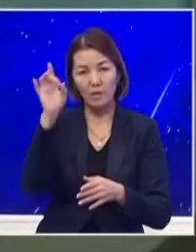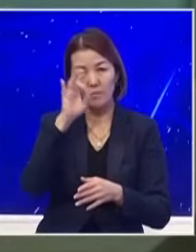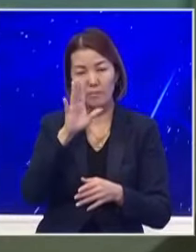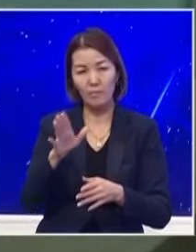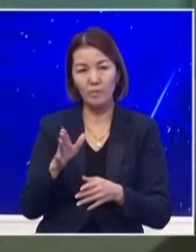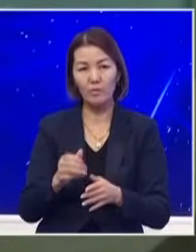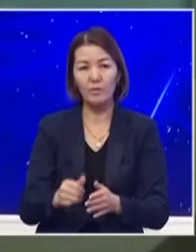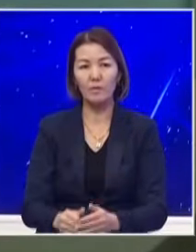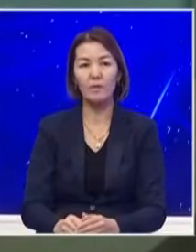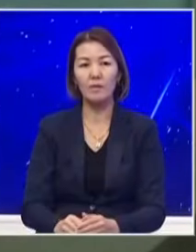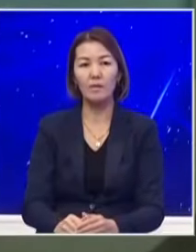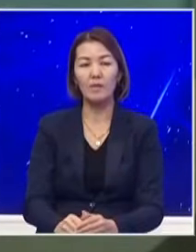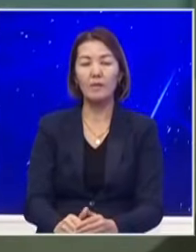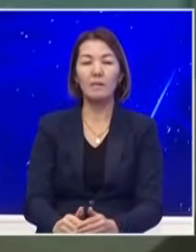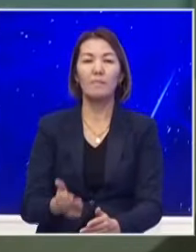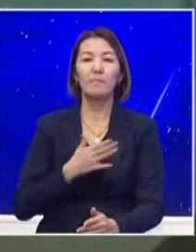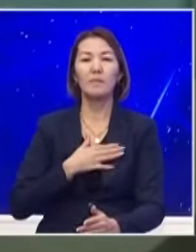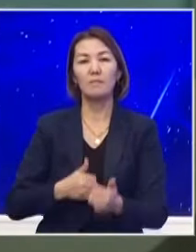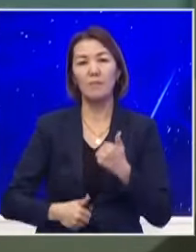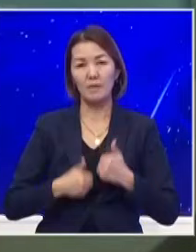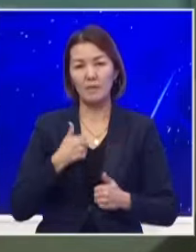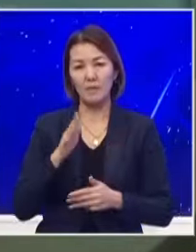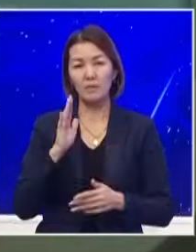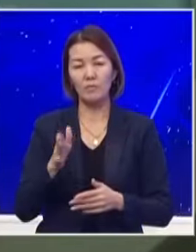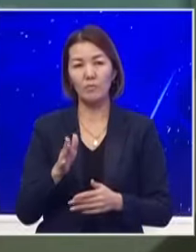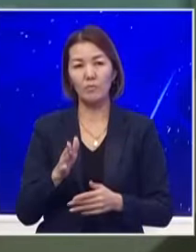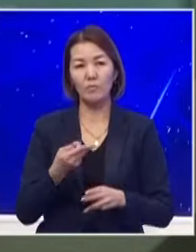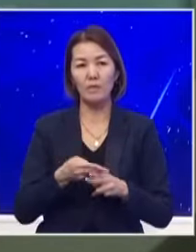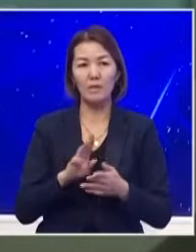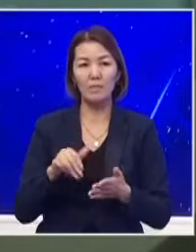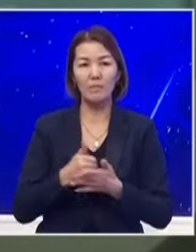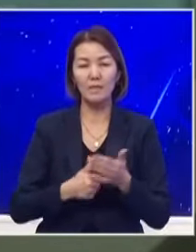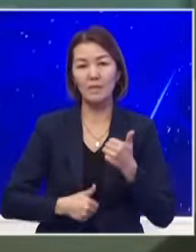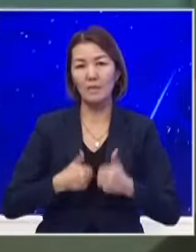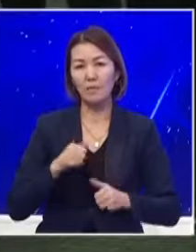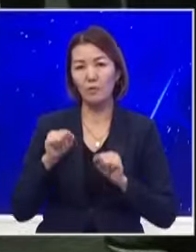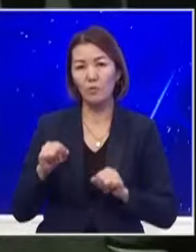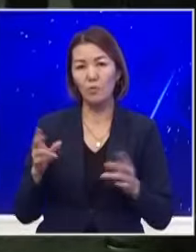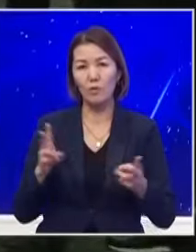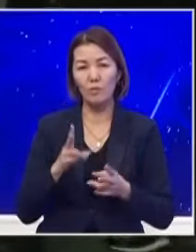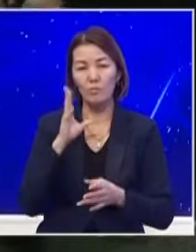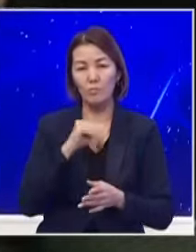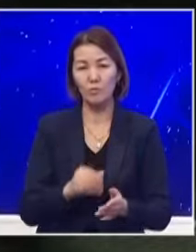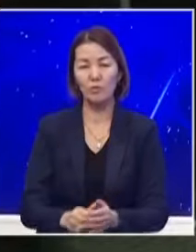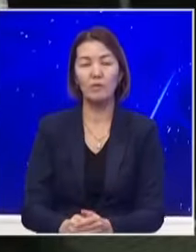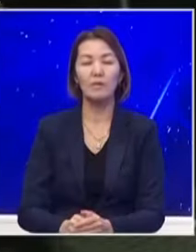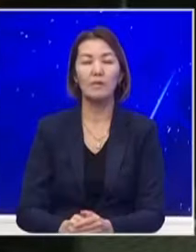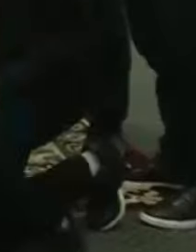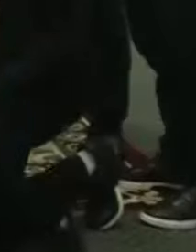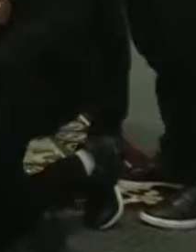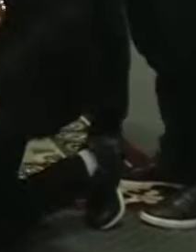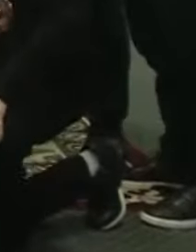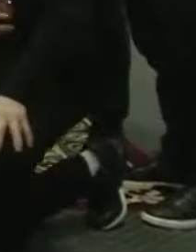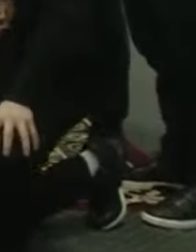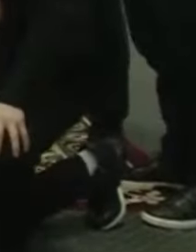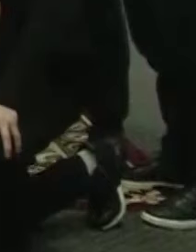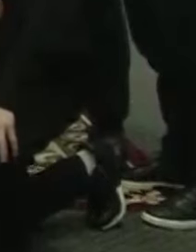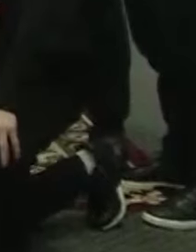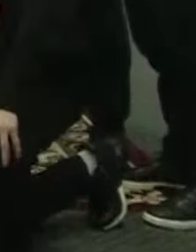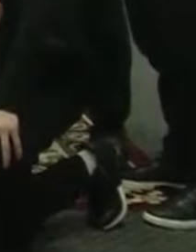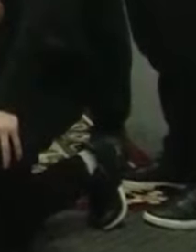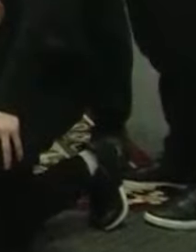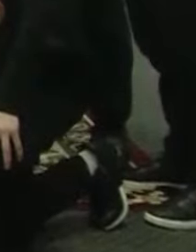турнирді өтуі біз үшін мақтаныш деп ойлаймын. Ең бастысы намыс қолда қалды. Камила Тынштай, Женіс Абдірешев, Жетісу телеарнасы,